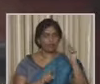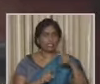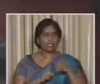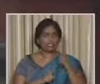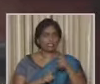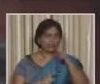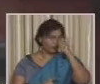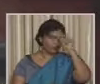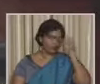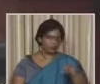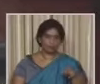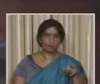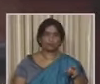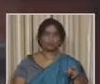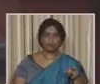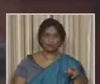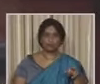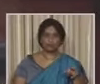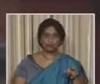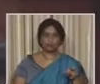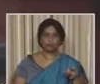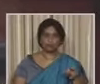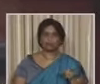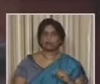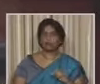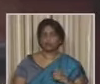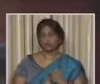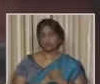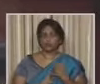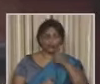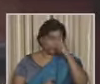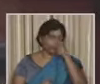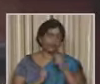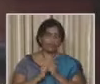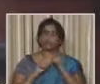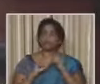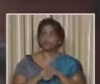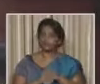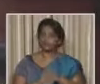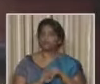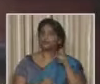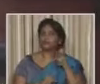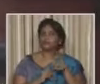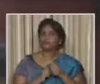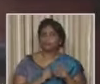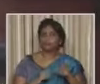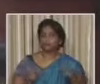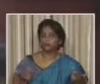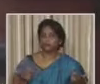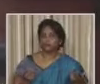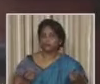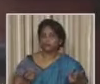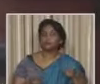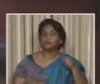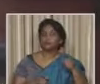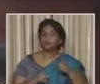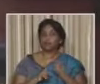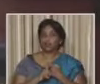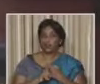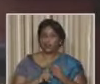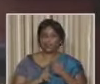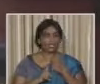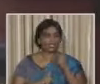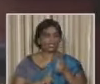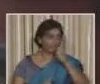திணைக்களத்தினால் விசாரணை ஒன்று மேற்கொள்ளப்பட்டு வந்தது. கருணாசேன, மன்னிக்கவும், அவருடைய பெயர் கருணாசேன. அந்த